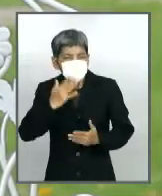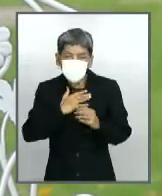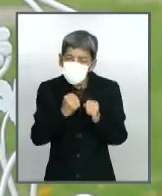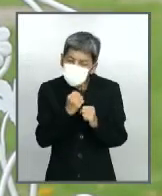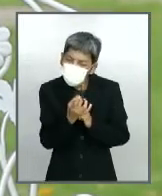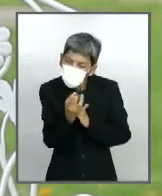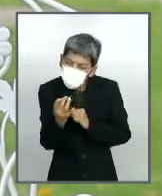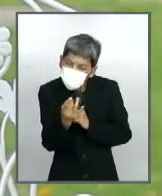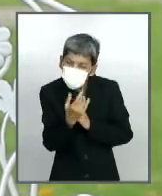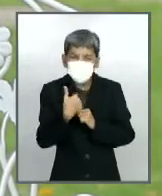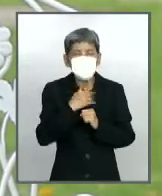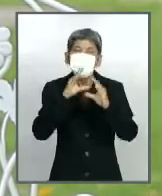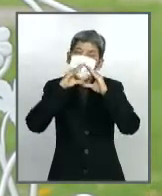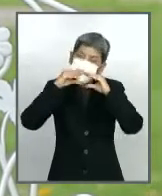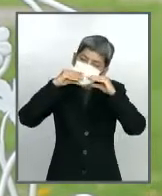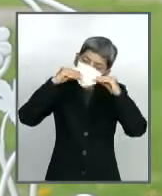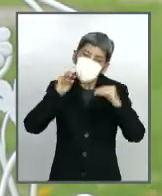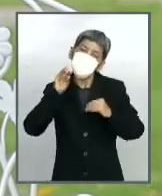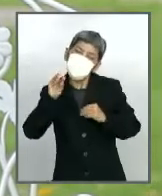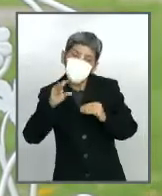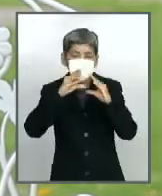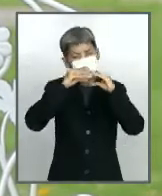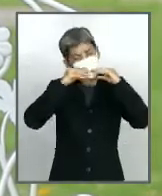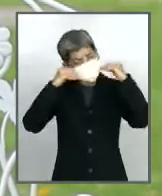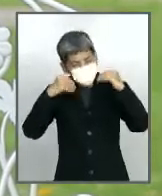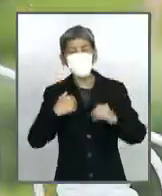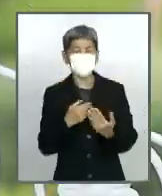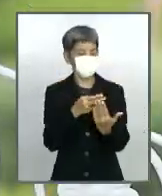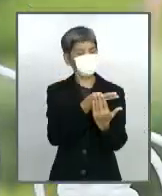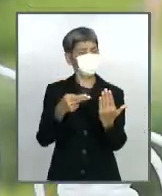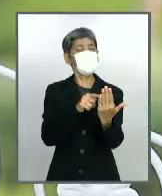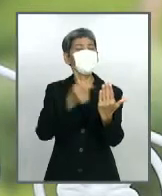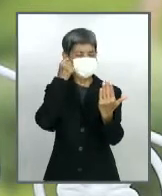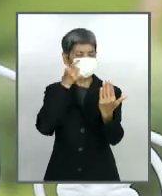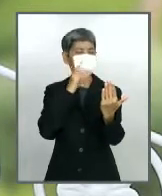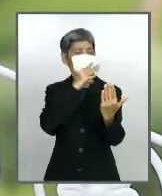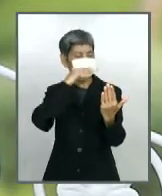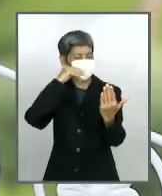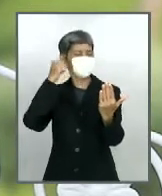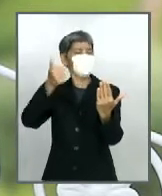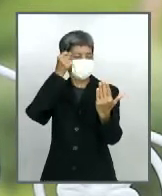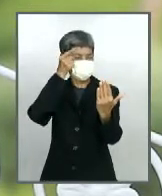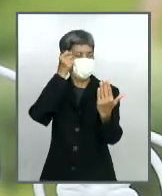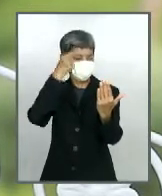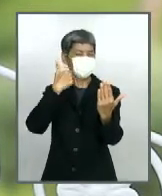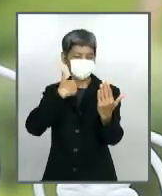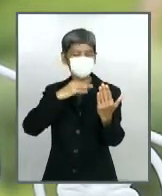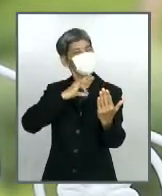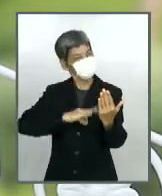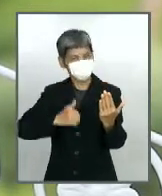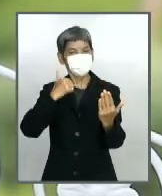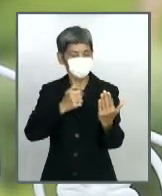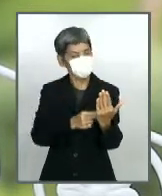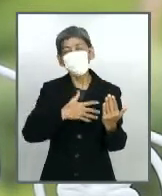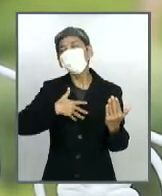อนใส่ให้มีหน้ายิ้มอะไรอย่างเงี้ยค่ะท้ายประโยคอะค่ะก็จะช่วยให้การอ่านประโยคนั้นอะดูไนซ์ขึ้น